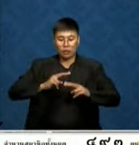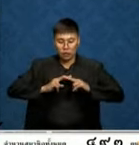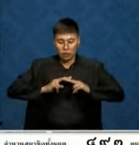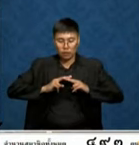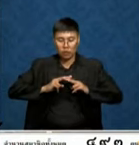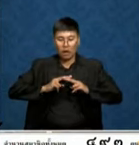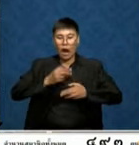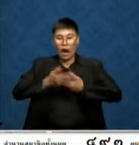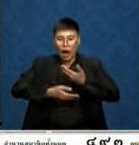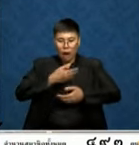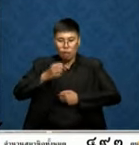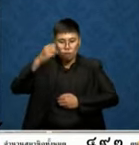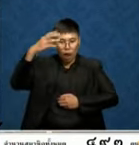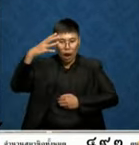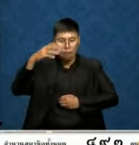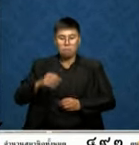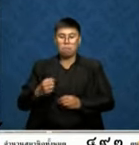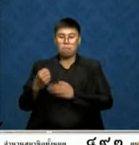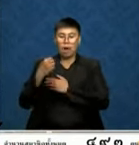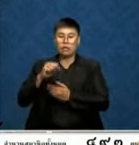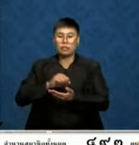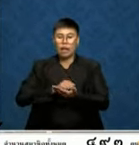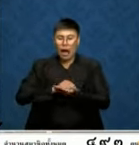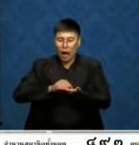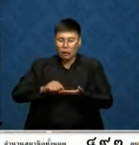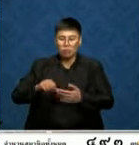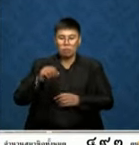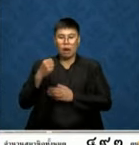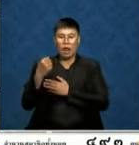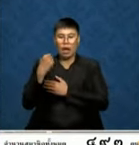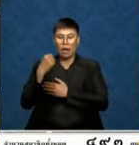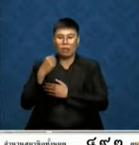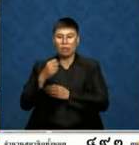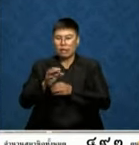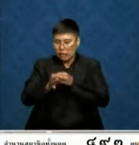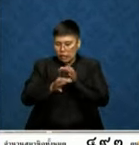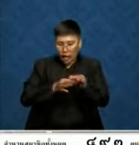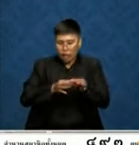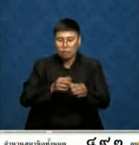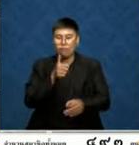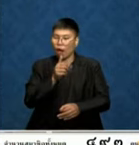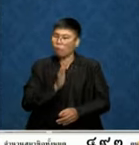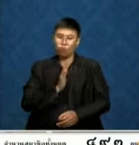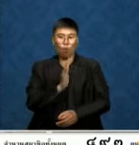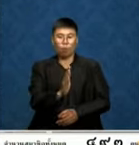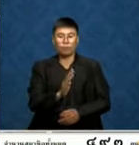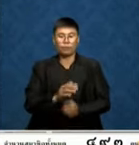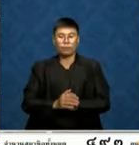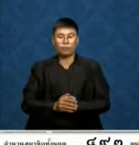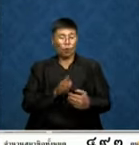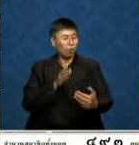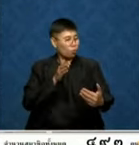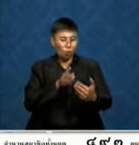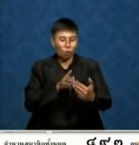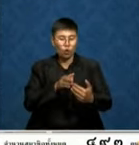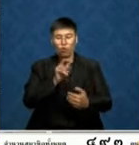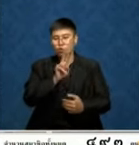ไฟฟ้าพลังงานสะอาดและพลังงานทดแทนได้โดยตรงหรือเรียกว่า